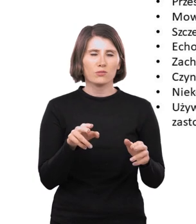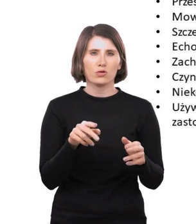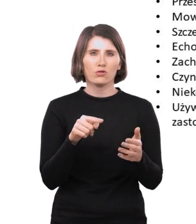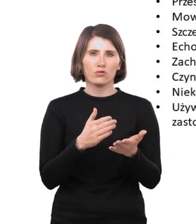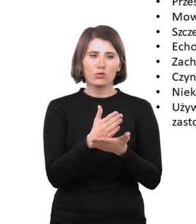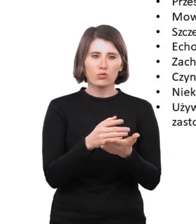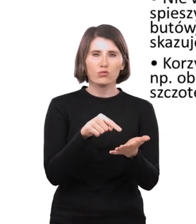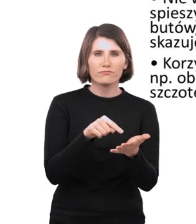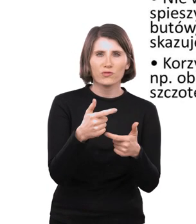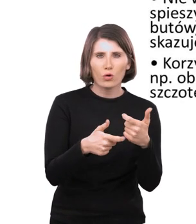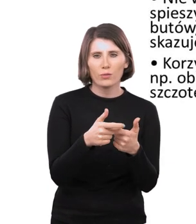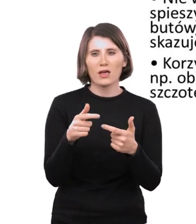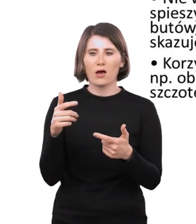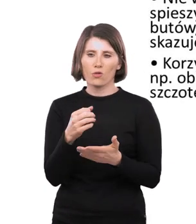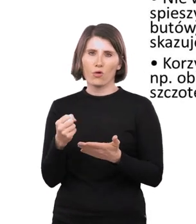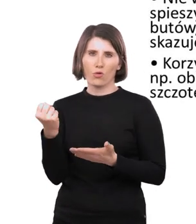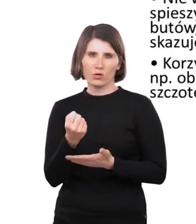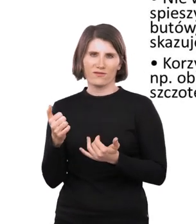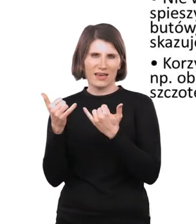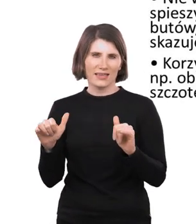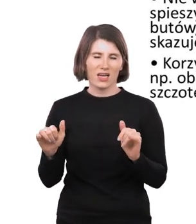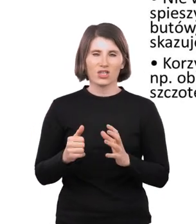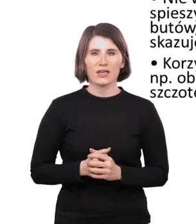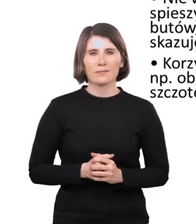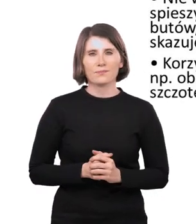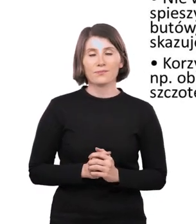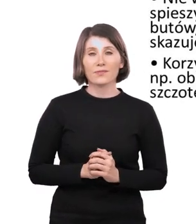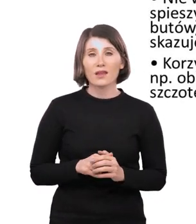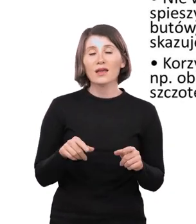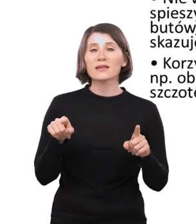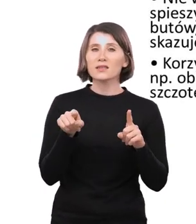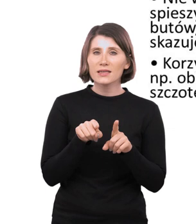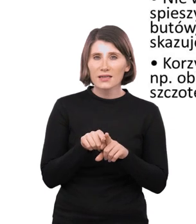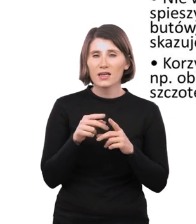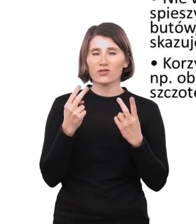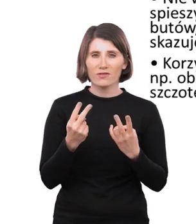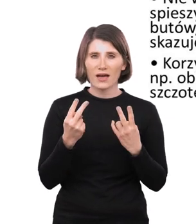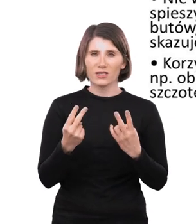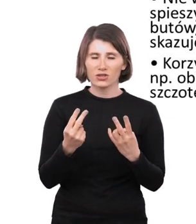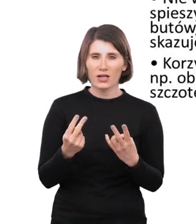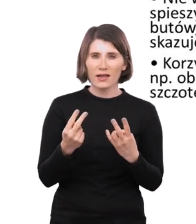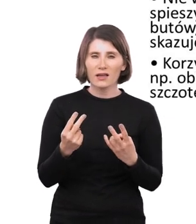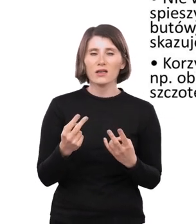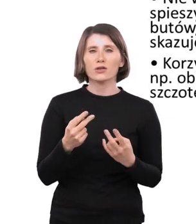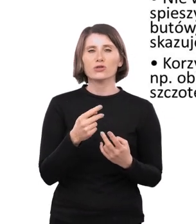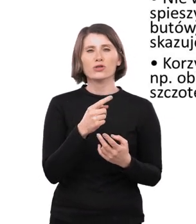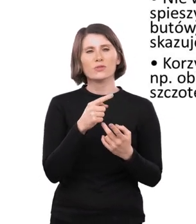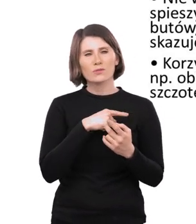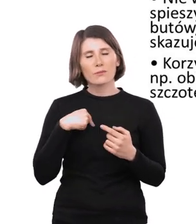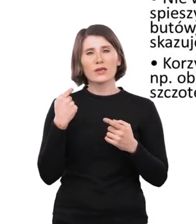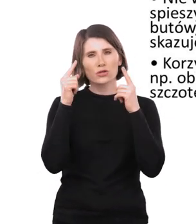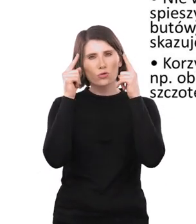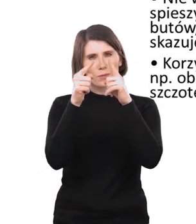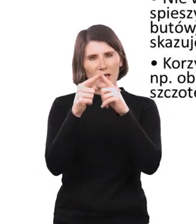przeznaczone. I to, co jest też ważne, to ważne jest, żeby skupiać się na pozytywnych stronach